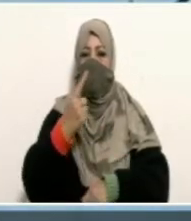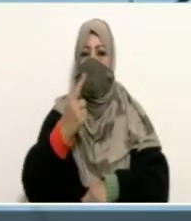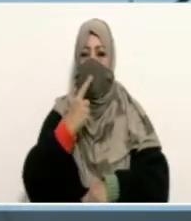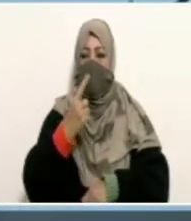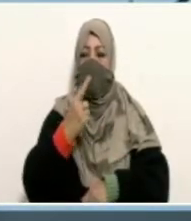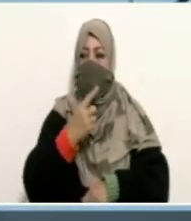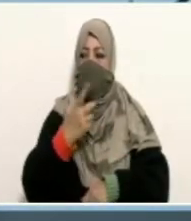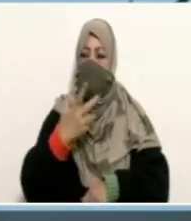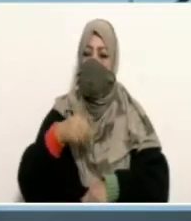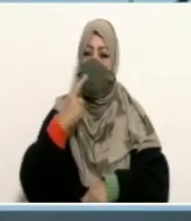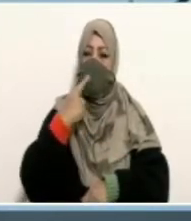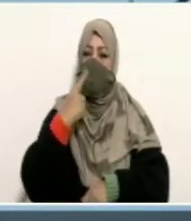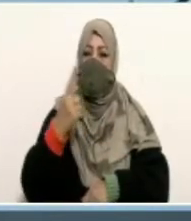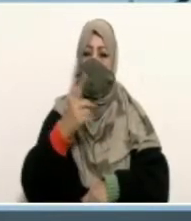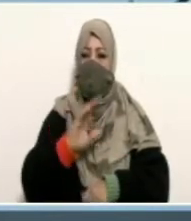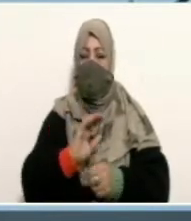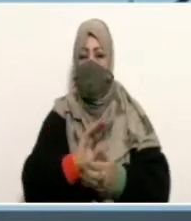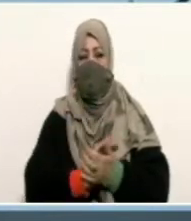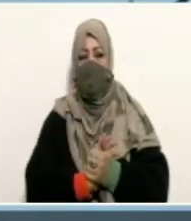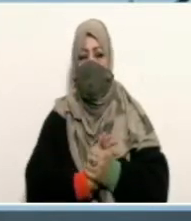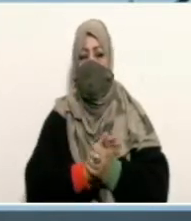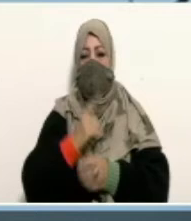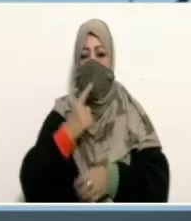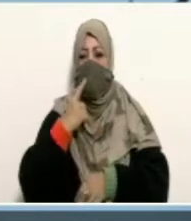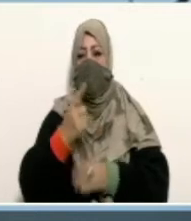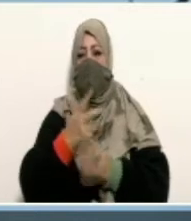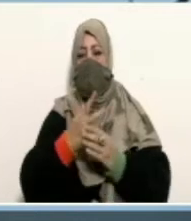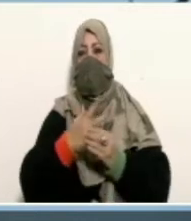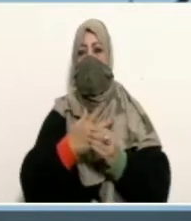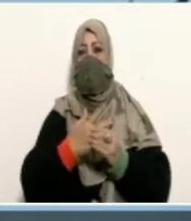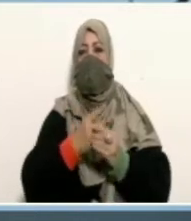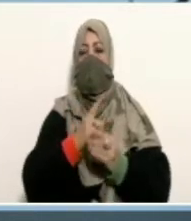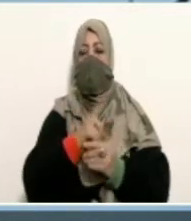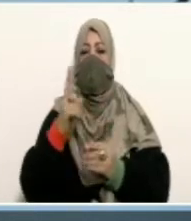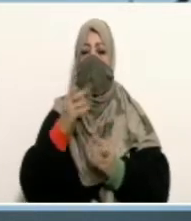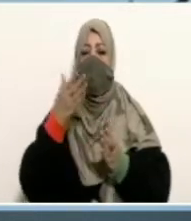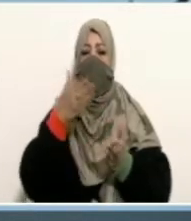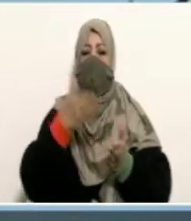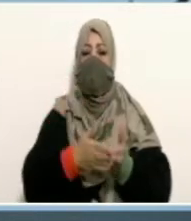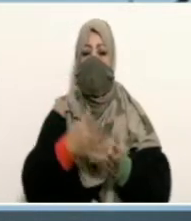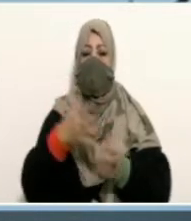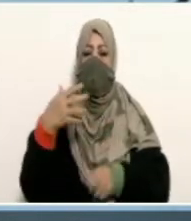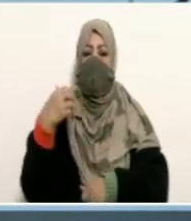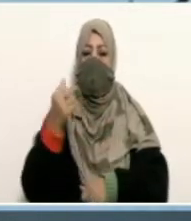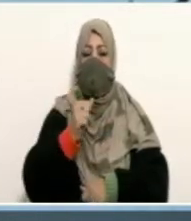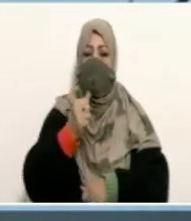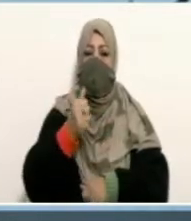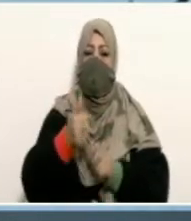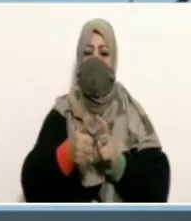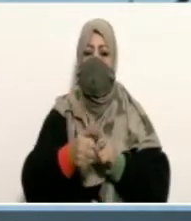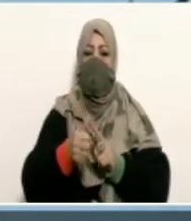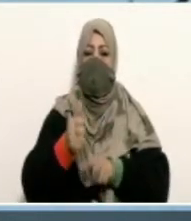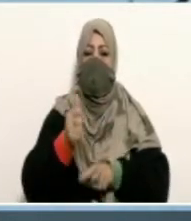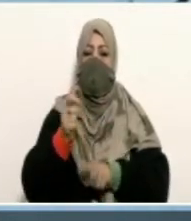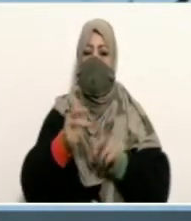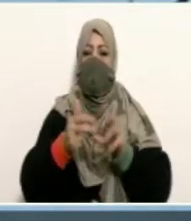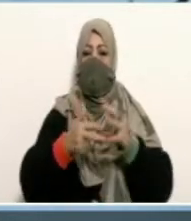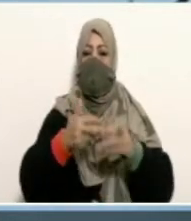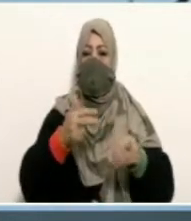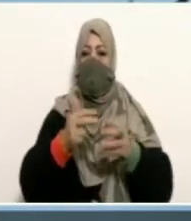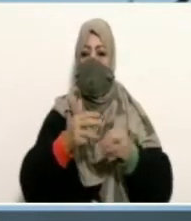مئات السنين، ولا يمكن الوصول إلى المحبس الأول وفروعه وورثته والتسلسل معهم، فهنا